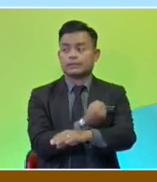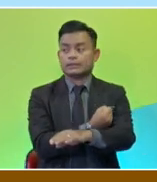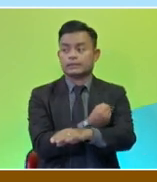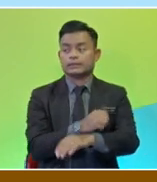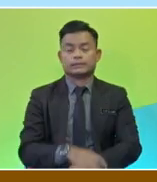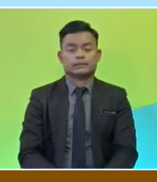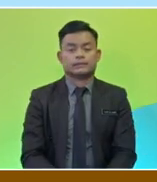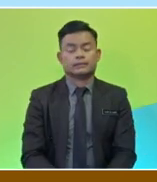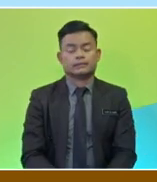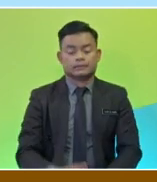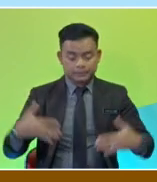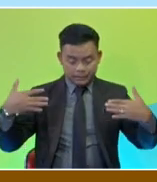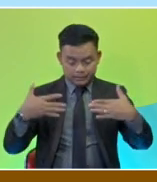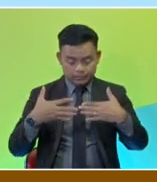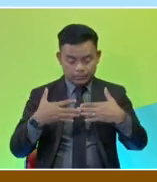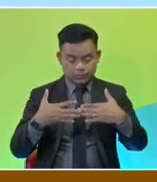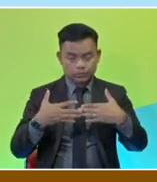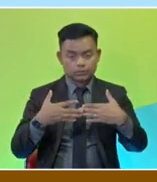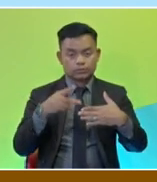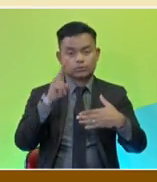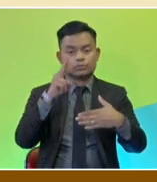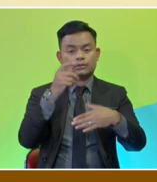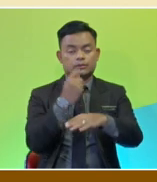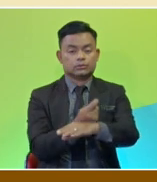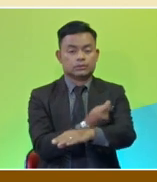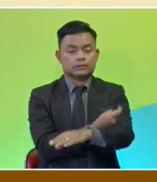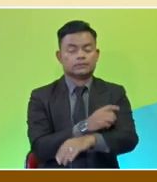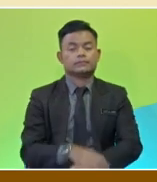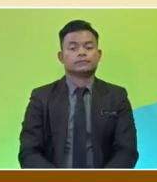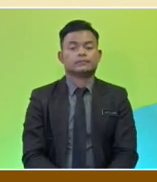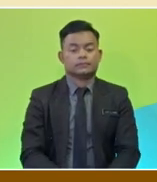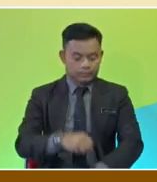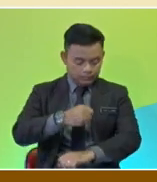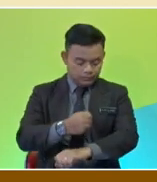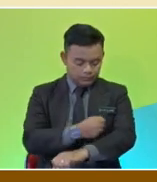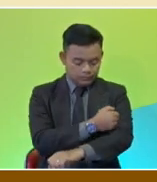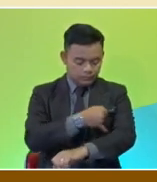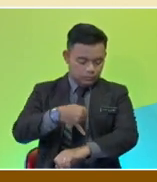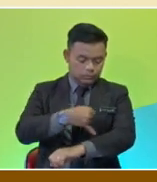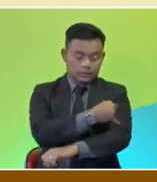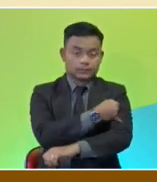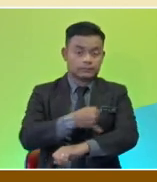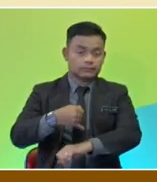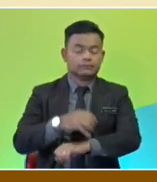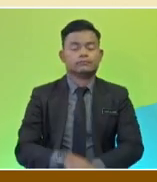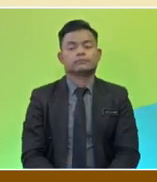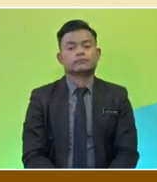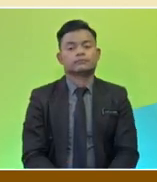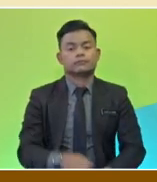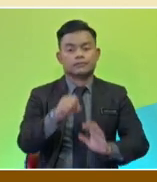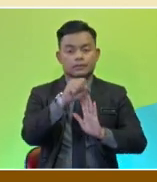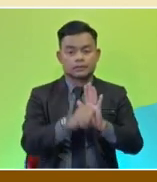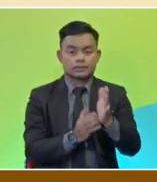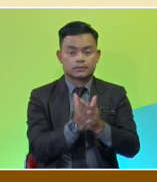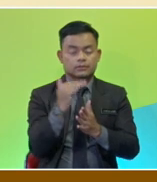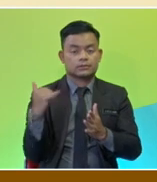penyambung di antara dua tulang yaitu sendi Oke jadi kita lihat kita seterusnya ingin tahu